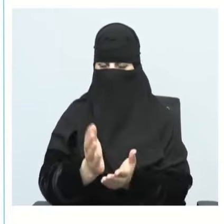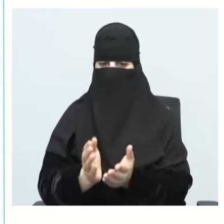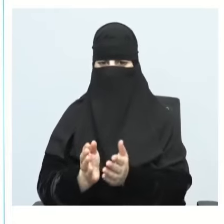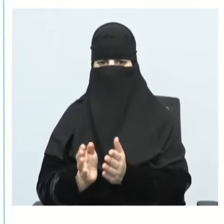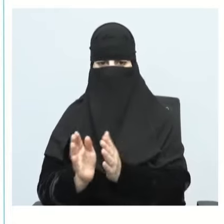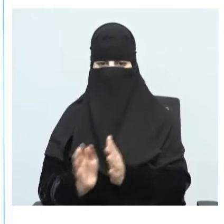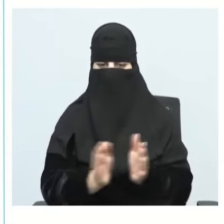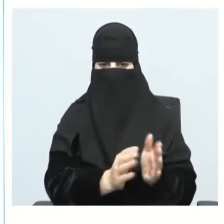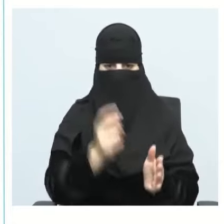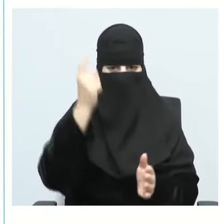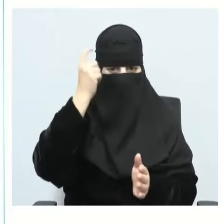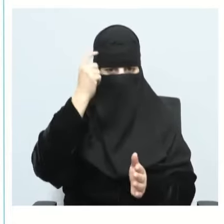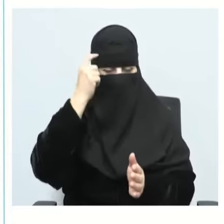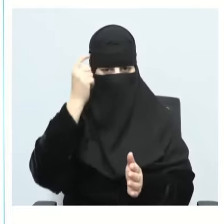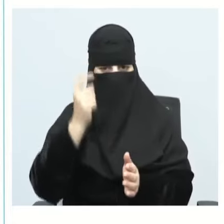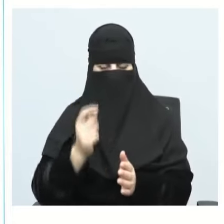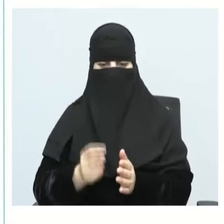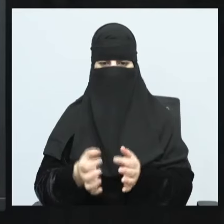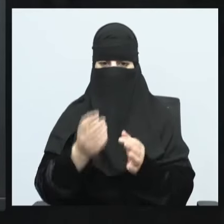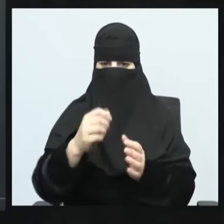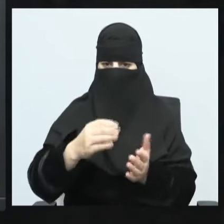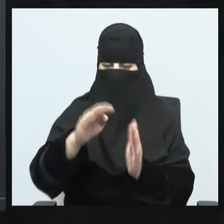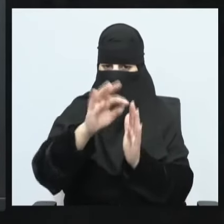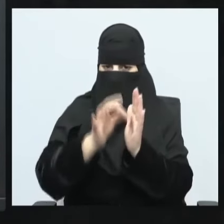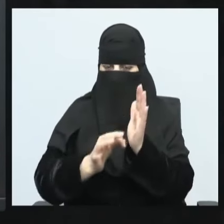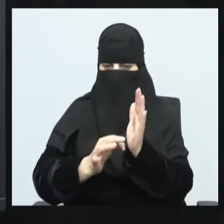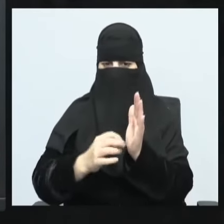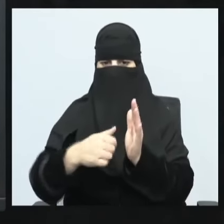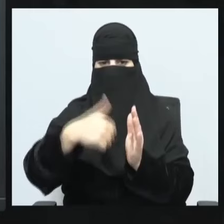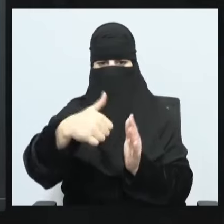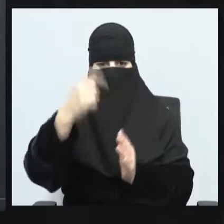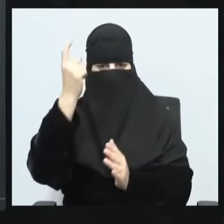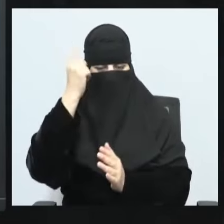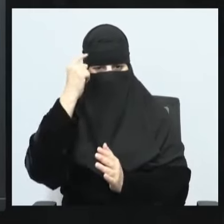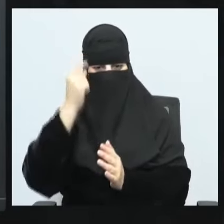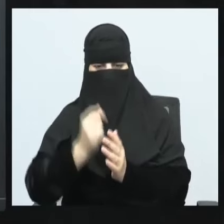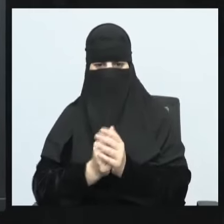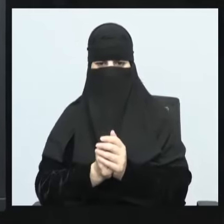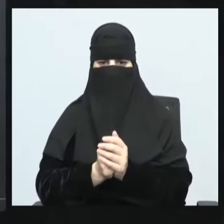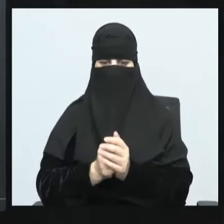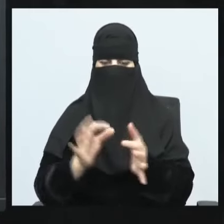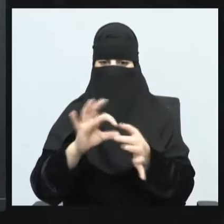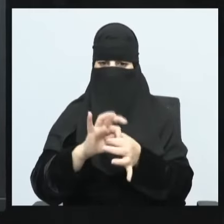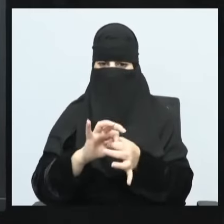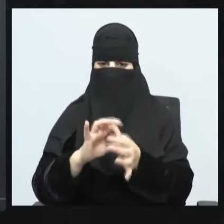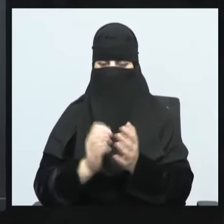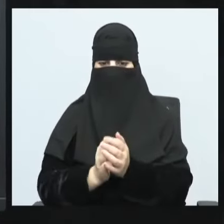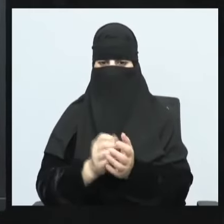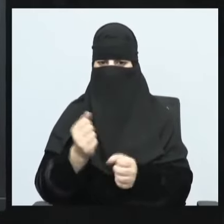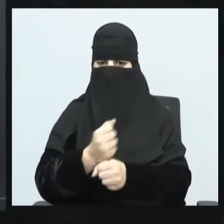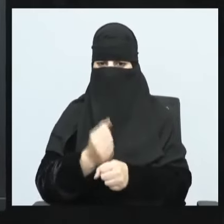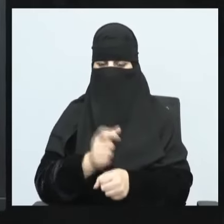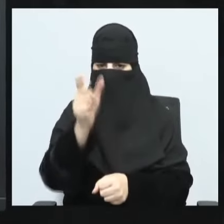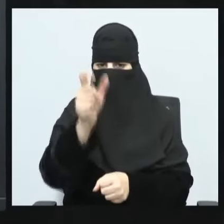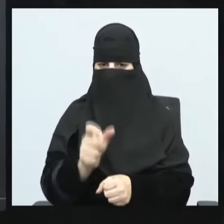اثر اول خطوه تسويها اثر الكلمات الموجوده في المساله خطتنا اتفقنا عليها ان شاء الله